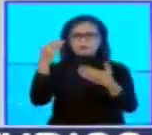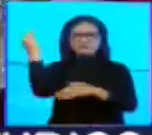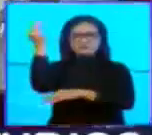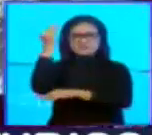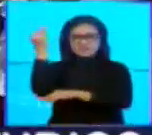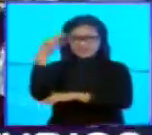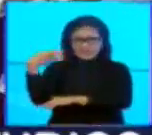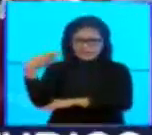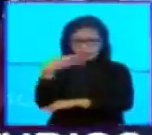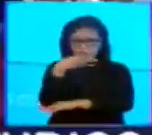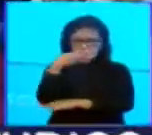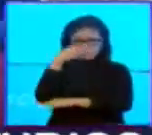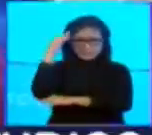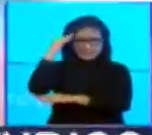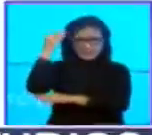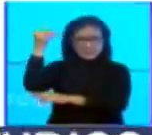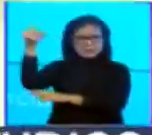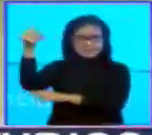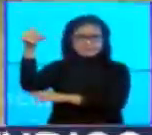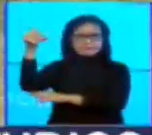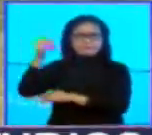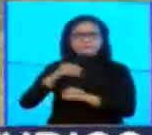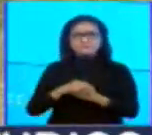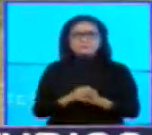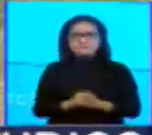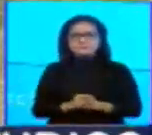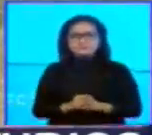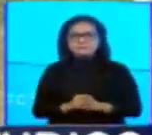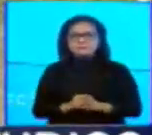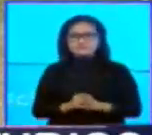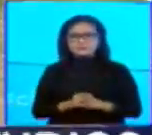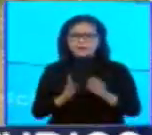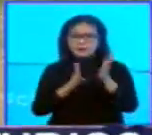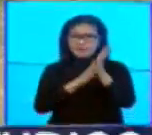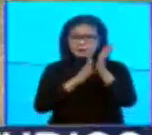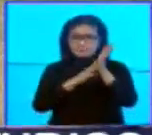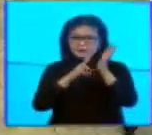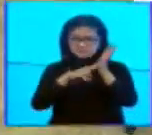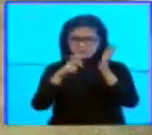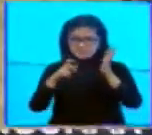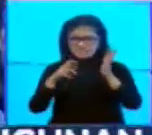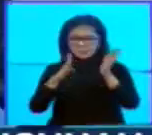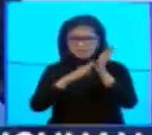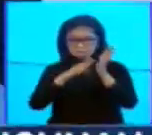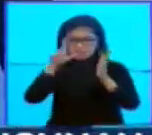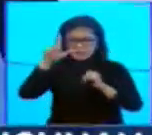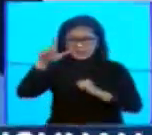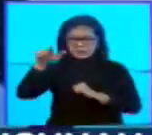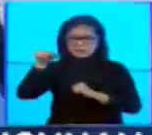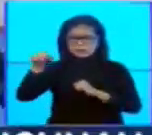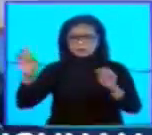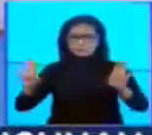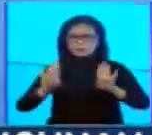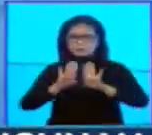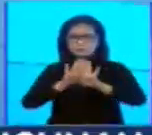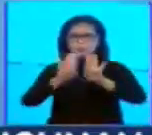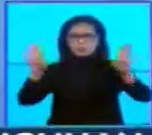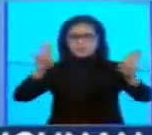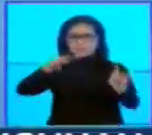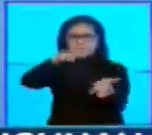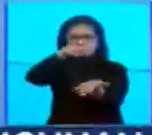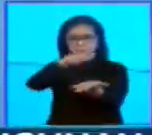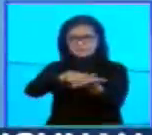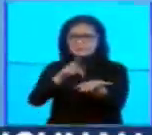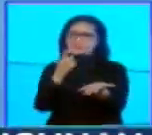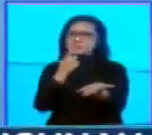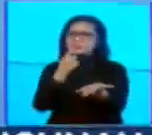di Indonesia. PT MNC Movieland Indonesia menggelar prosesi cut and fill dalam acara commencement of